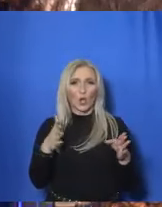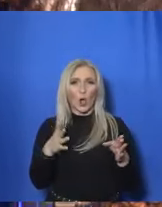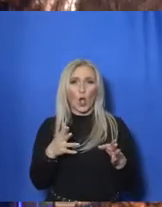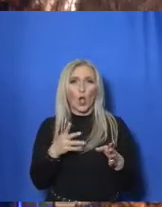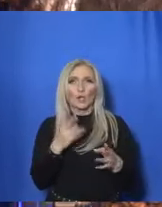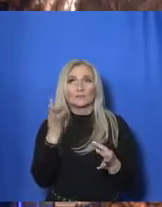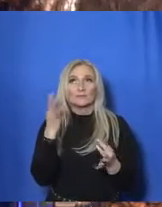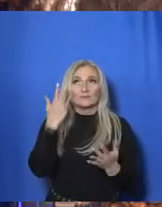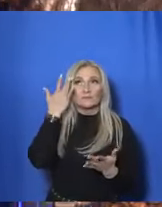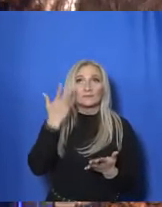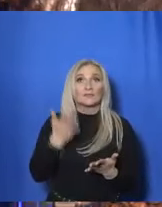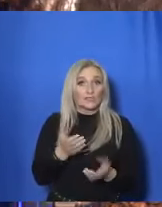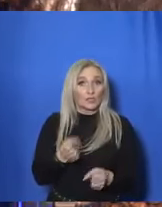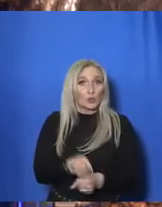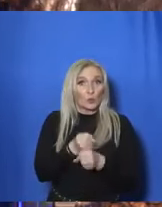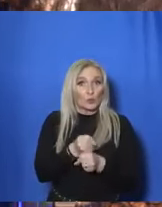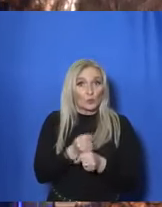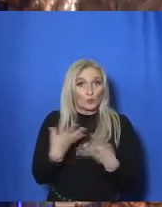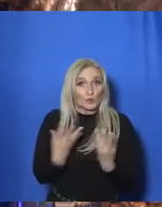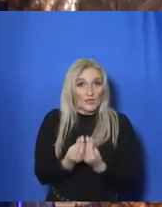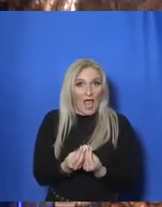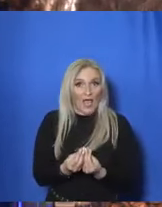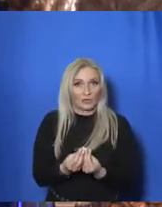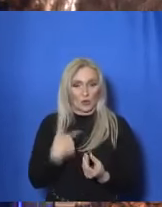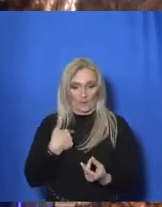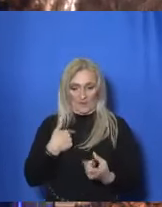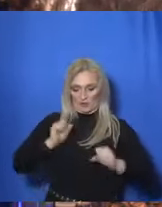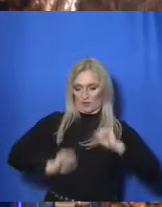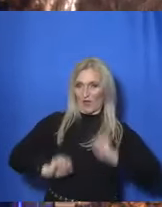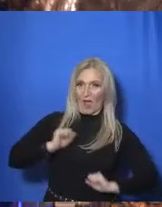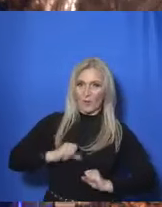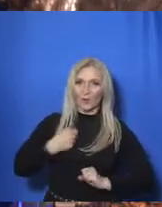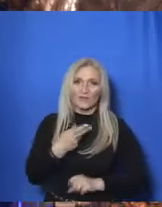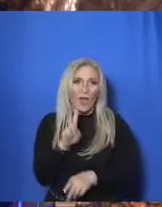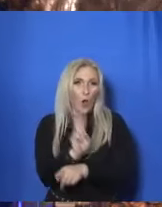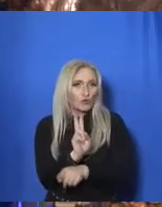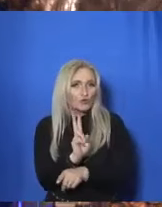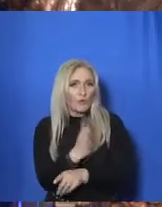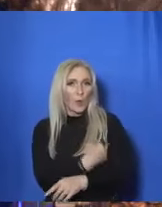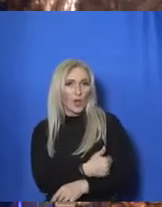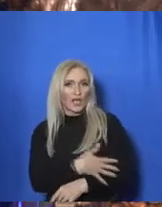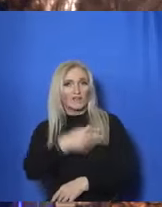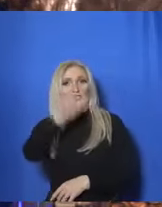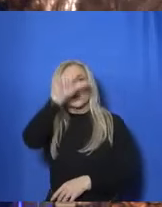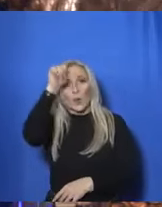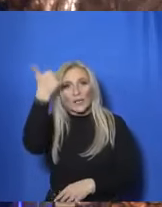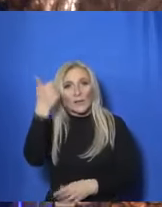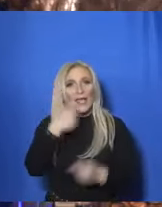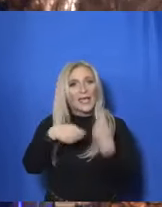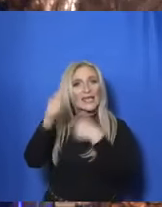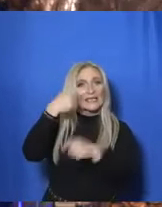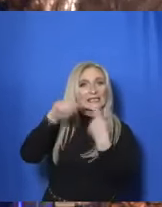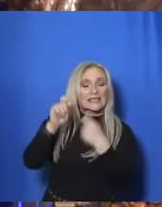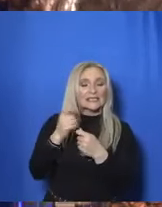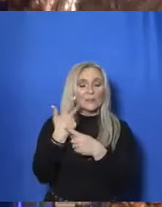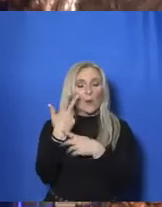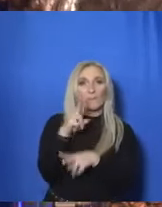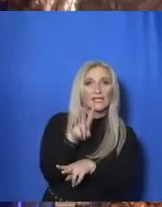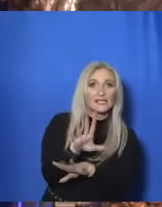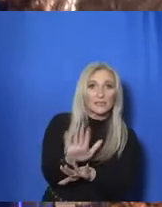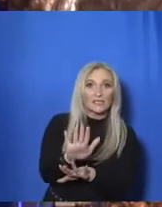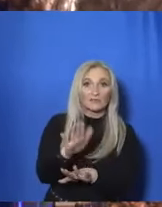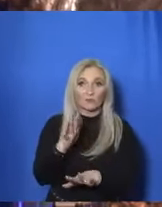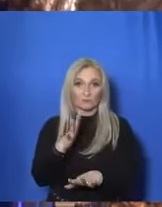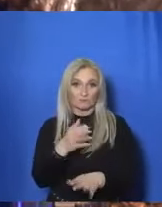izvjesni uz vaše podrške. Naši napori da očuvamo hrvatsko ime i izgradimo perspektive